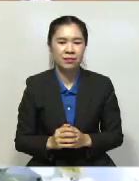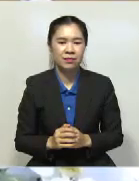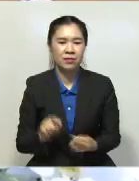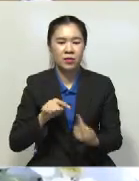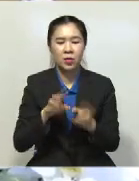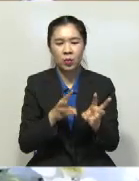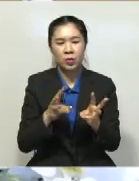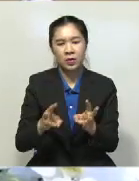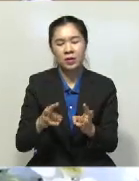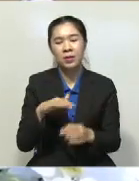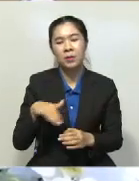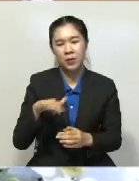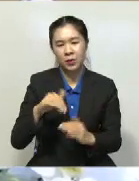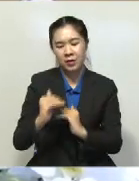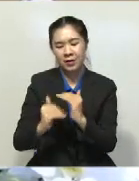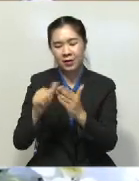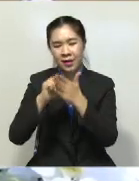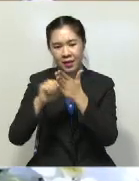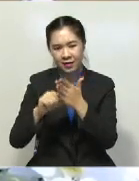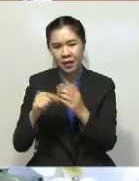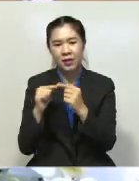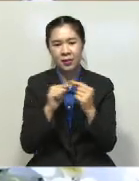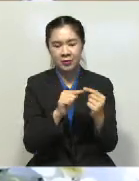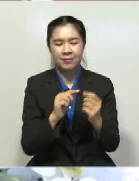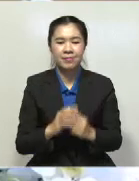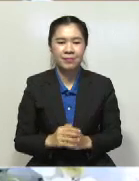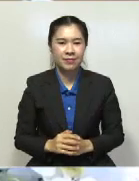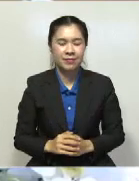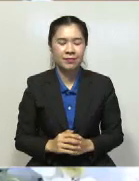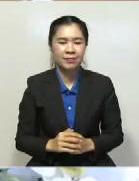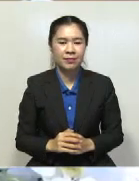การปกติที่เรามีการไปรู้กันแต่อย่างต่อเนื่องครับ